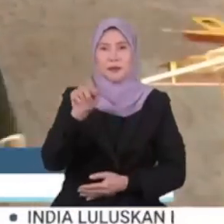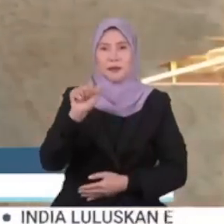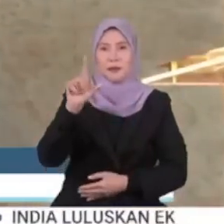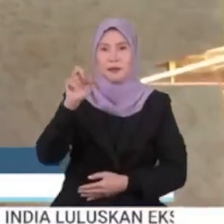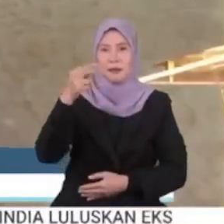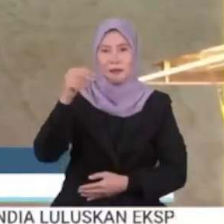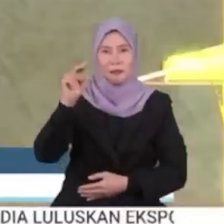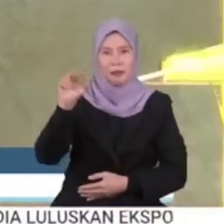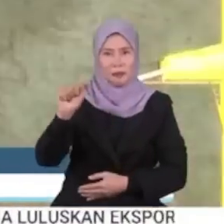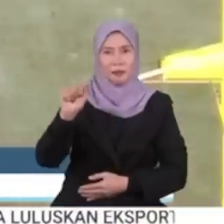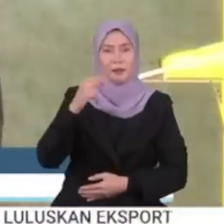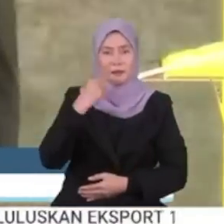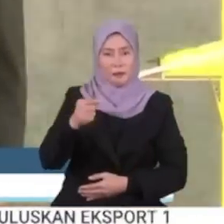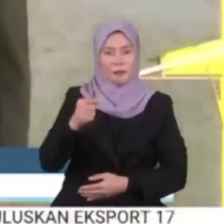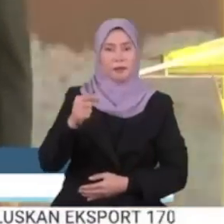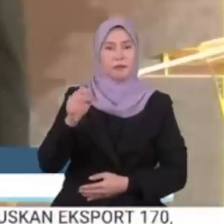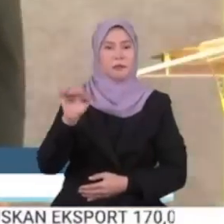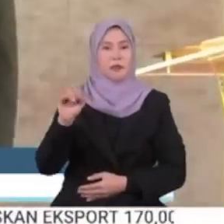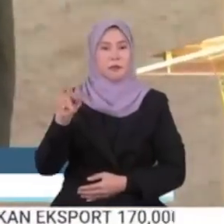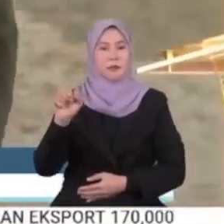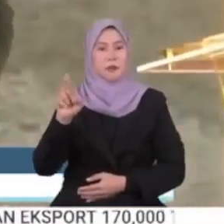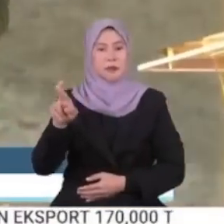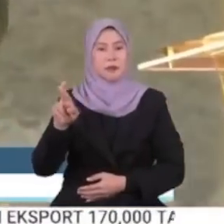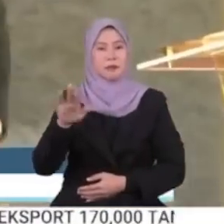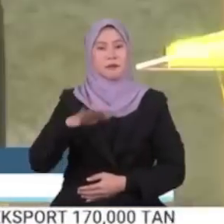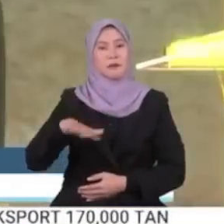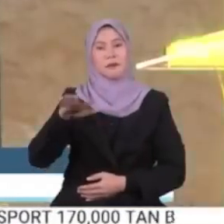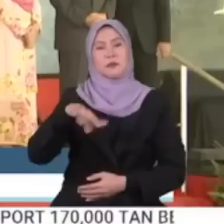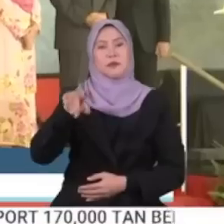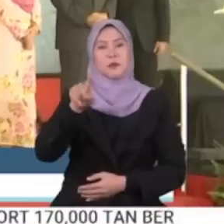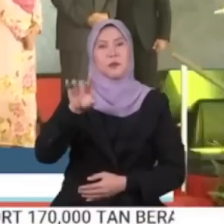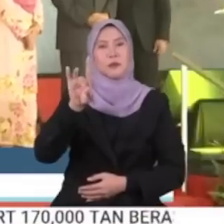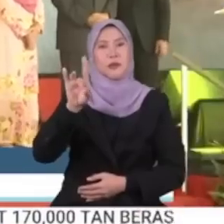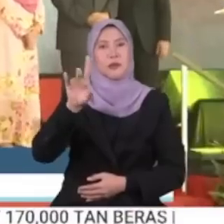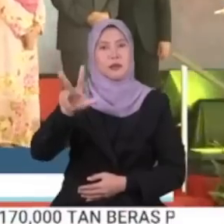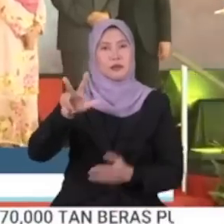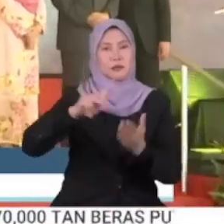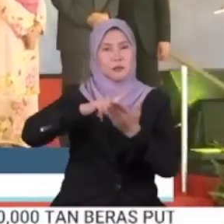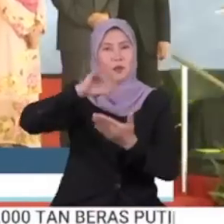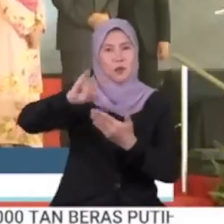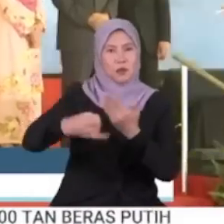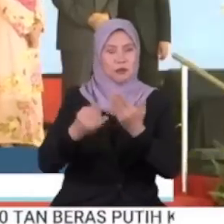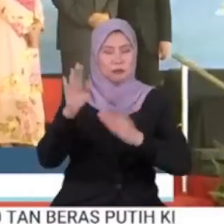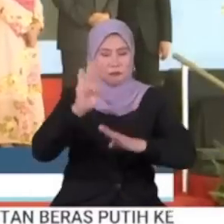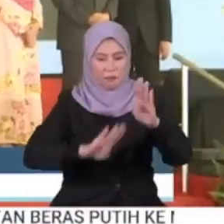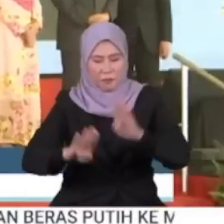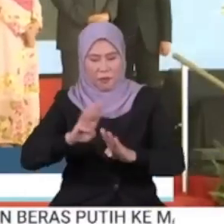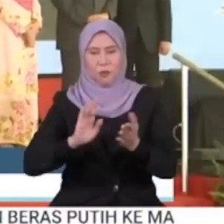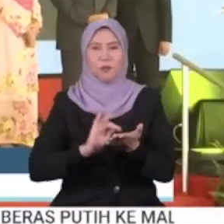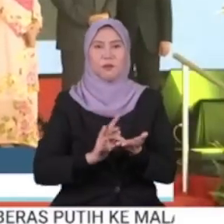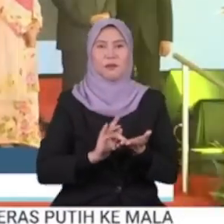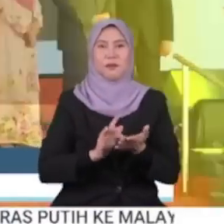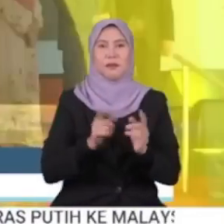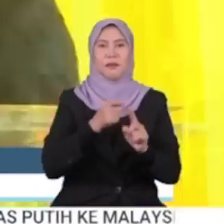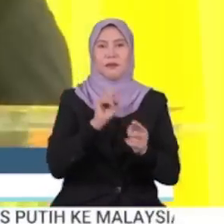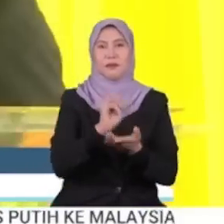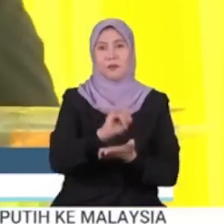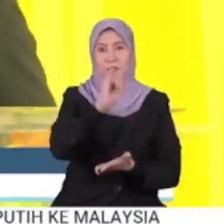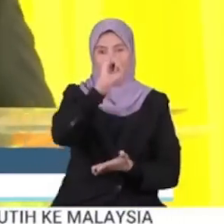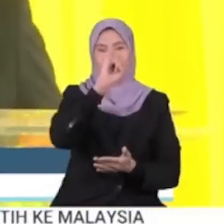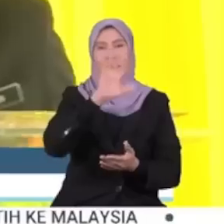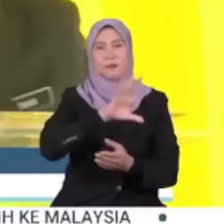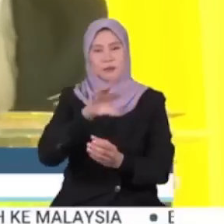lebih sedekat IMR menyaksikan sebanyak 183 projek pendidikan bioperubatan dilakukan oleh institut